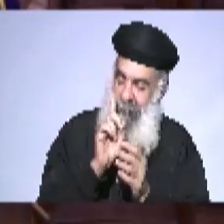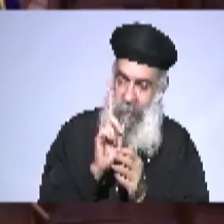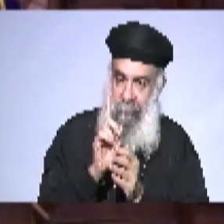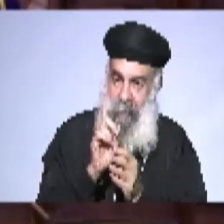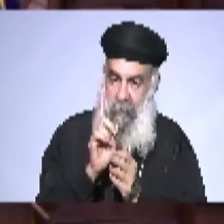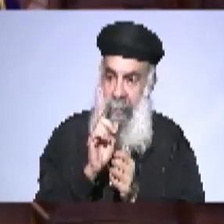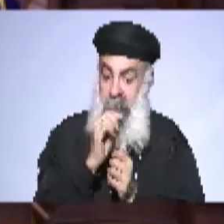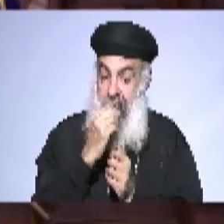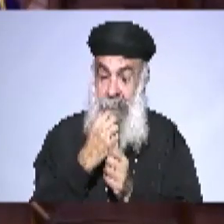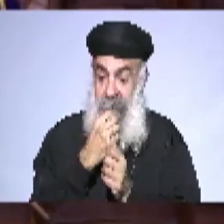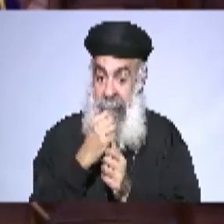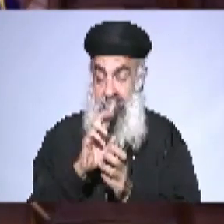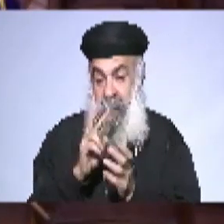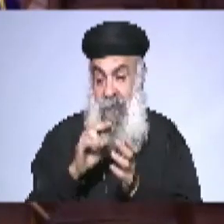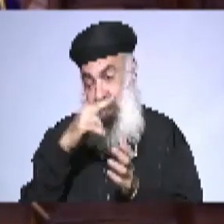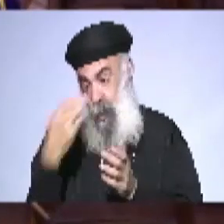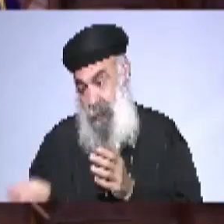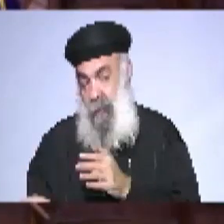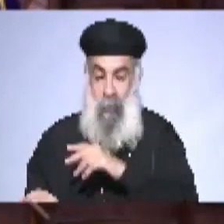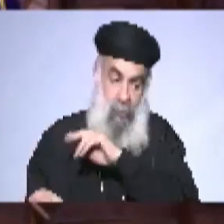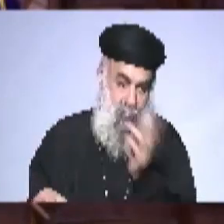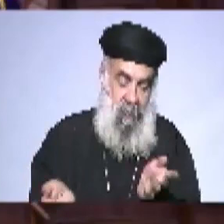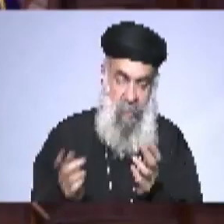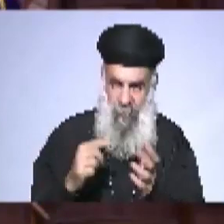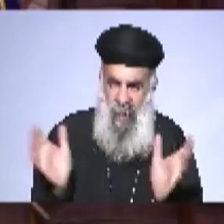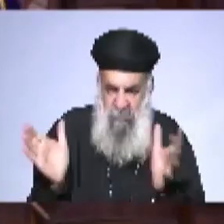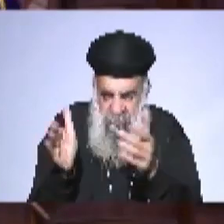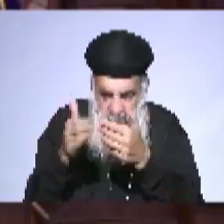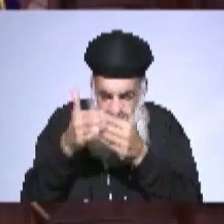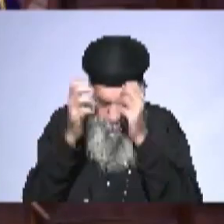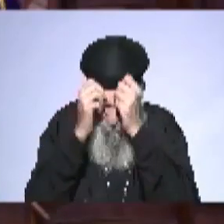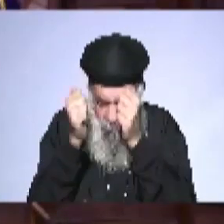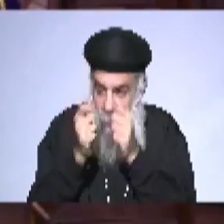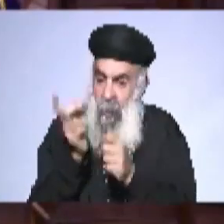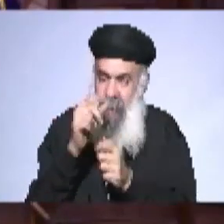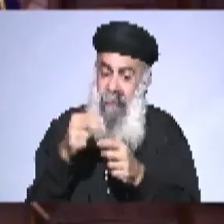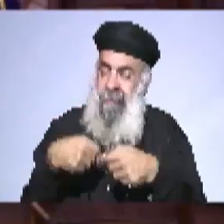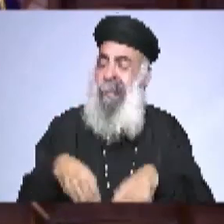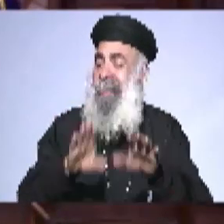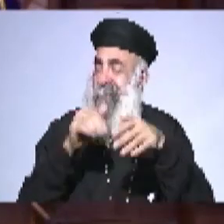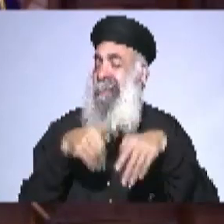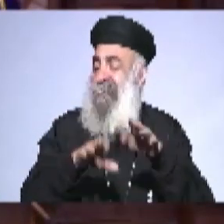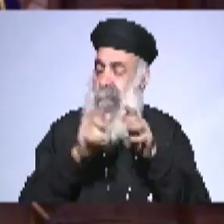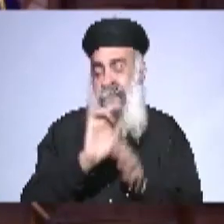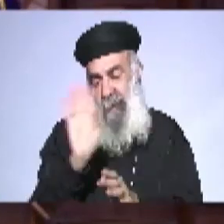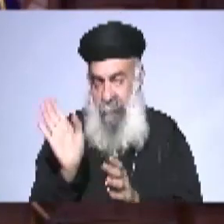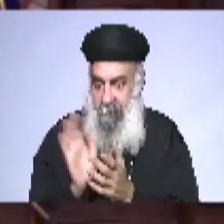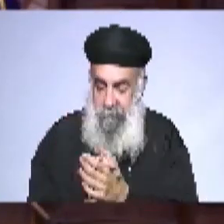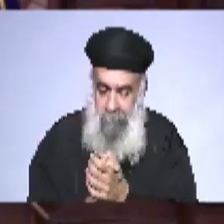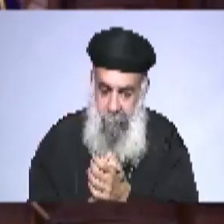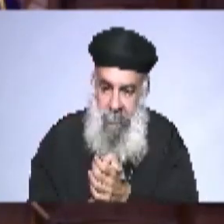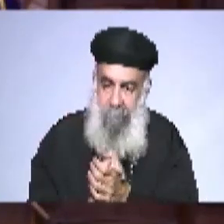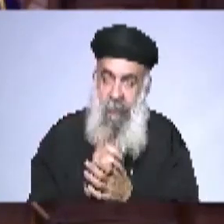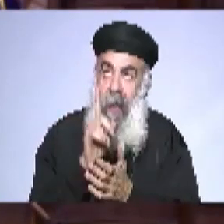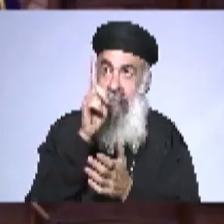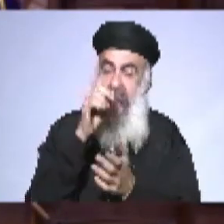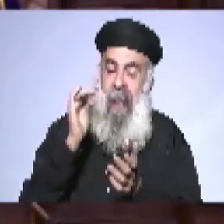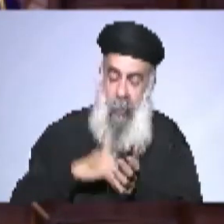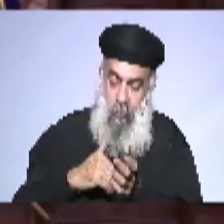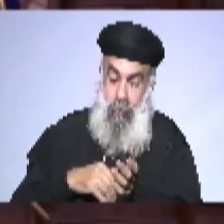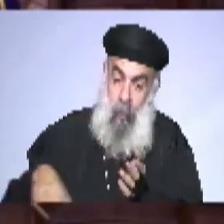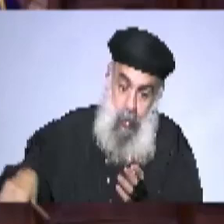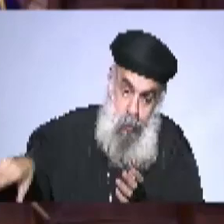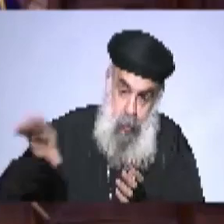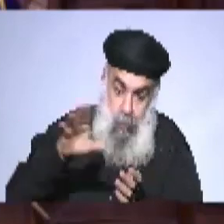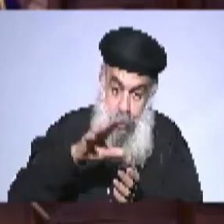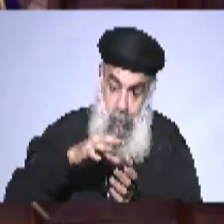ان احنا نقع في احدهما لا انا ابقى مقفول ولا انا ابقى سايبها على السايب الله يريد ان